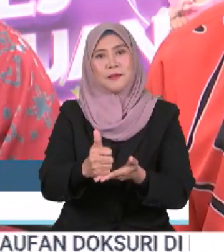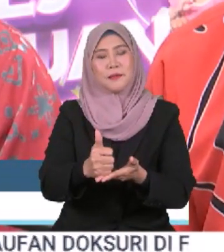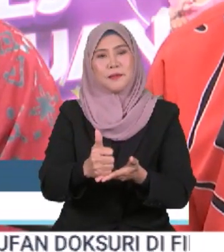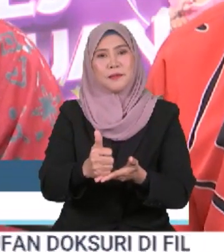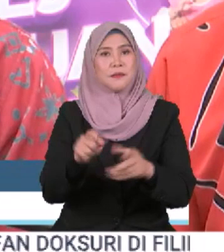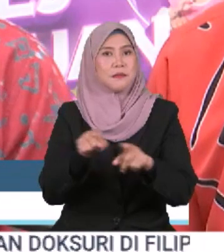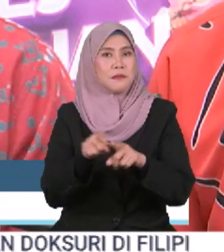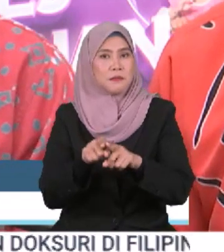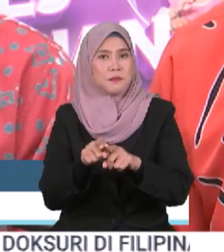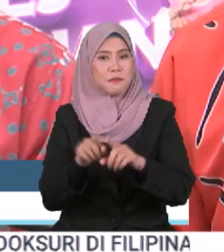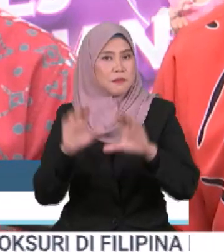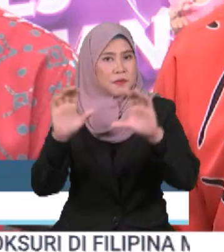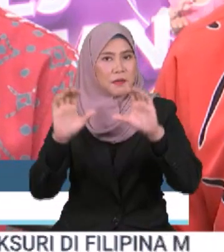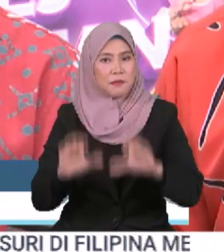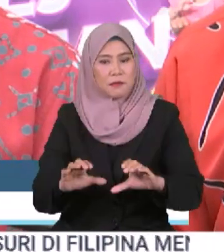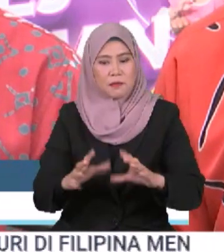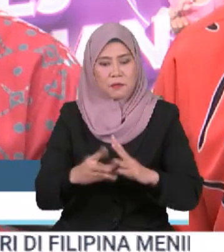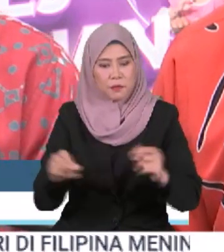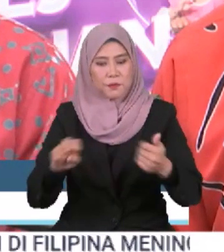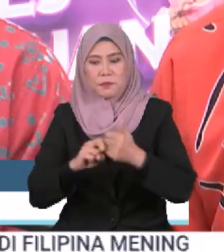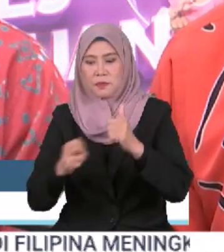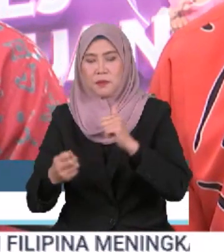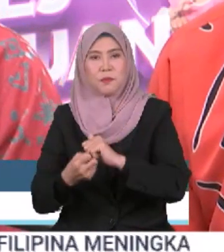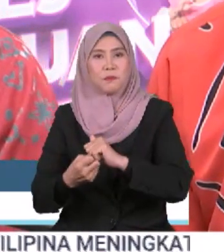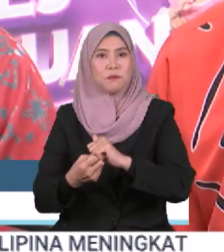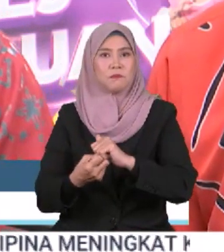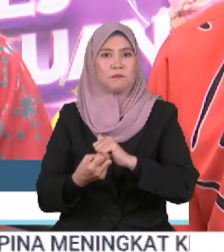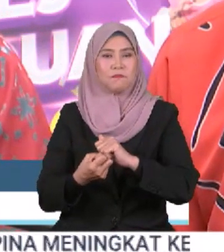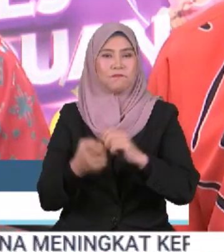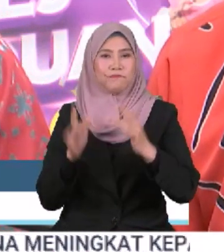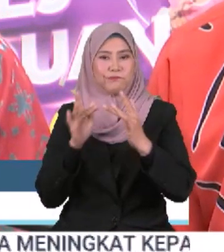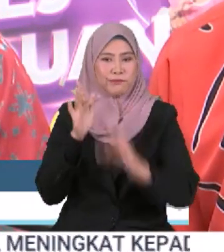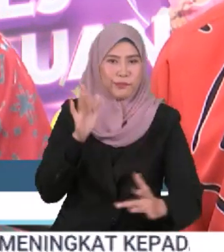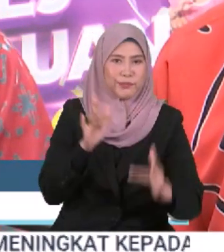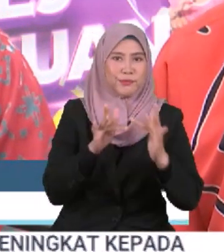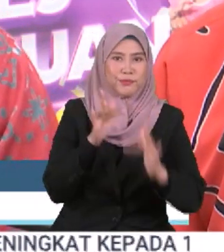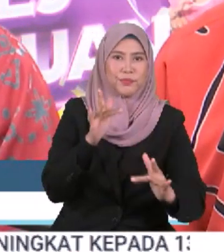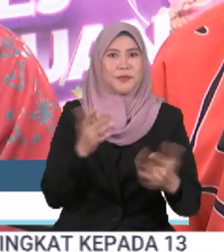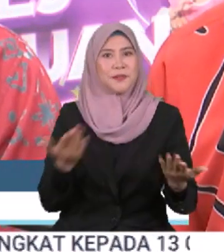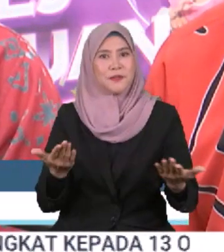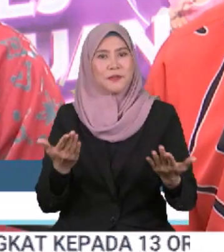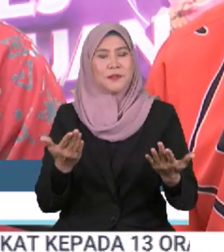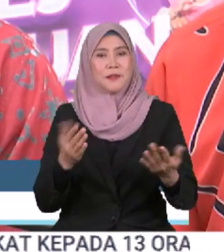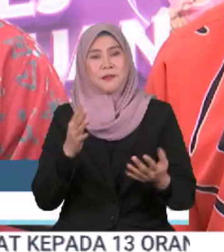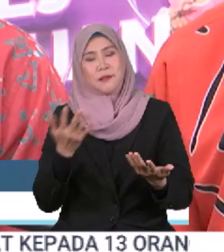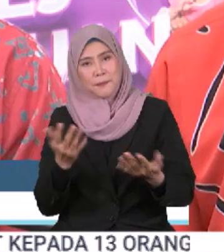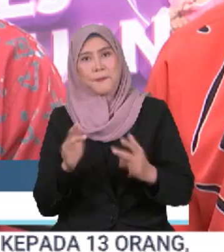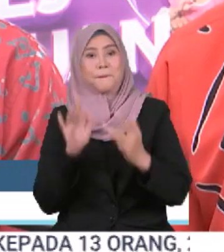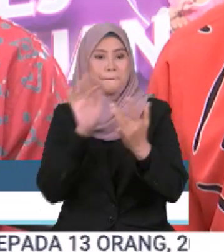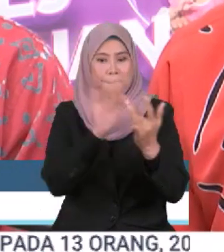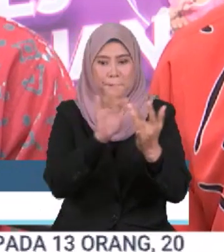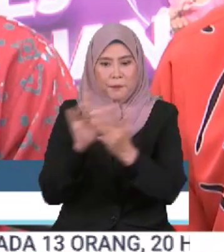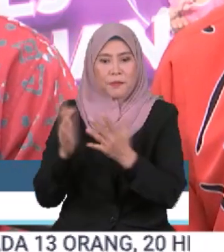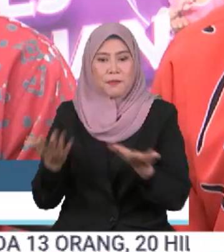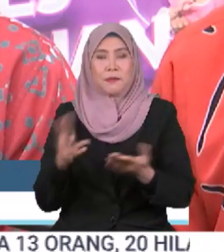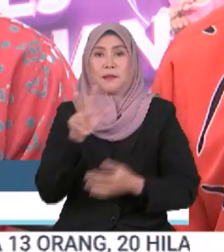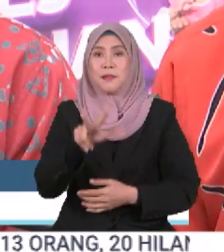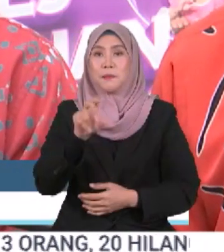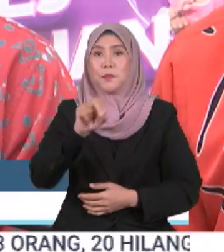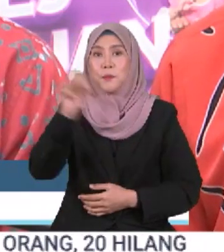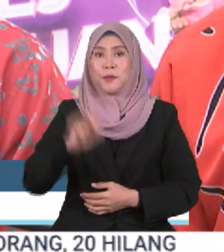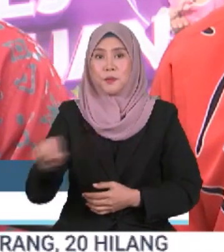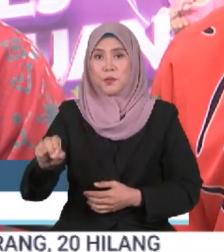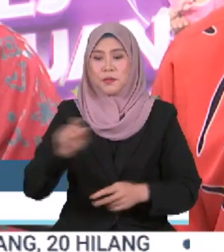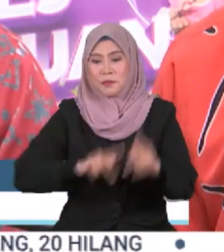daripada cara kita menyelesaikan masalah kesalinghubungan connectivity bagi 3%